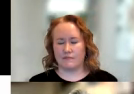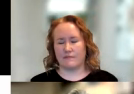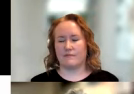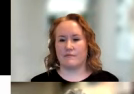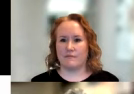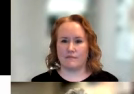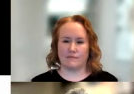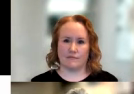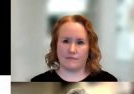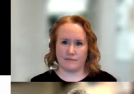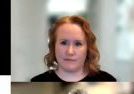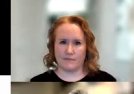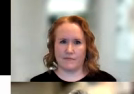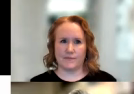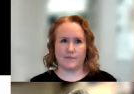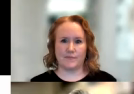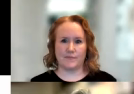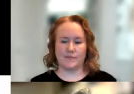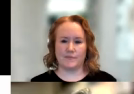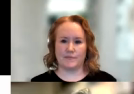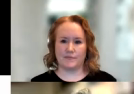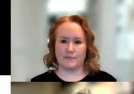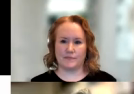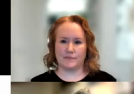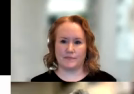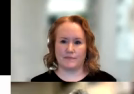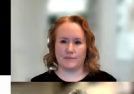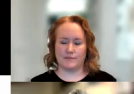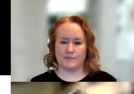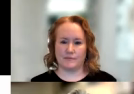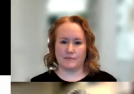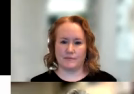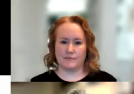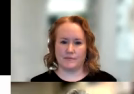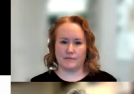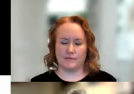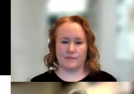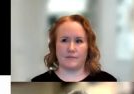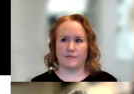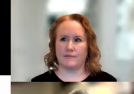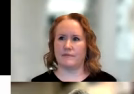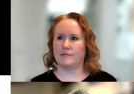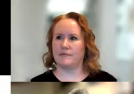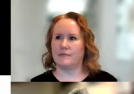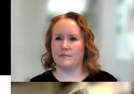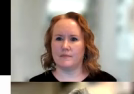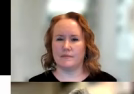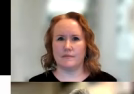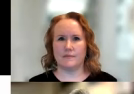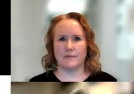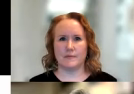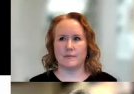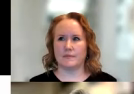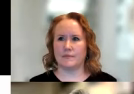utviklingsprosessen, og vi har kommet fram da til denne handlingsplanen som forelå nå, som undertegnet av 10 statsråder